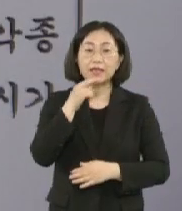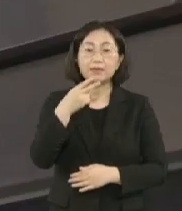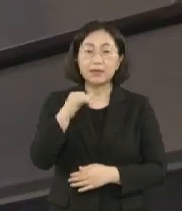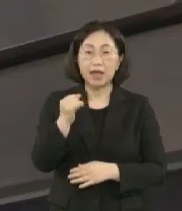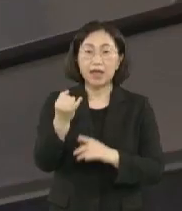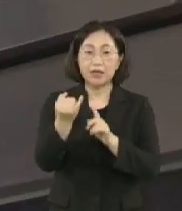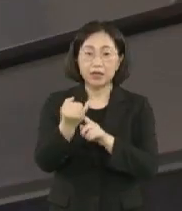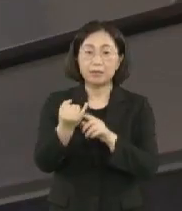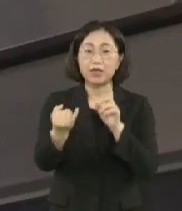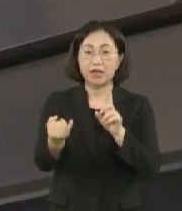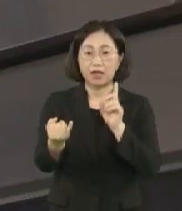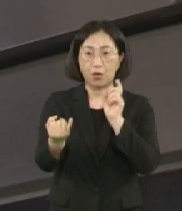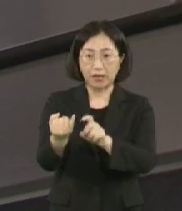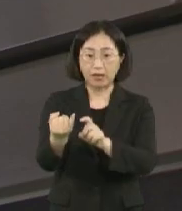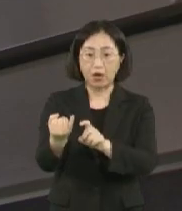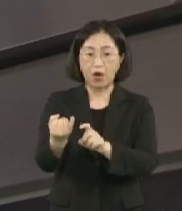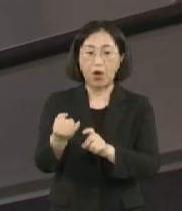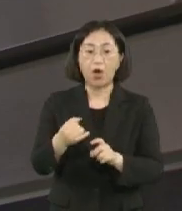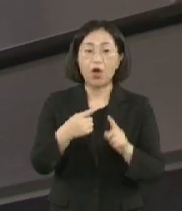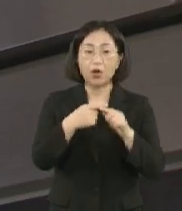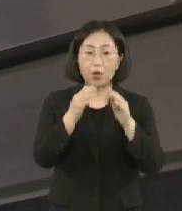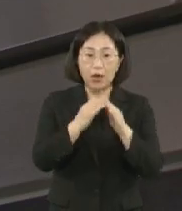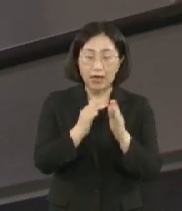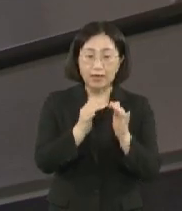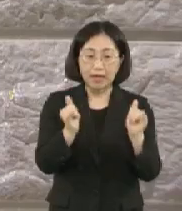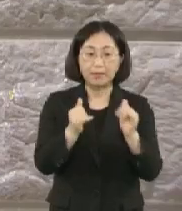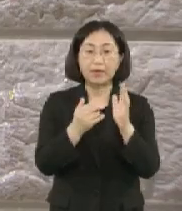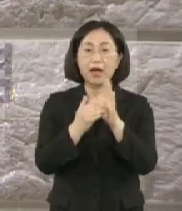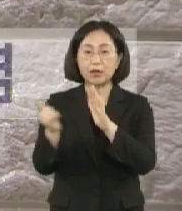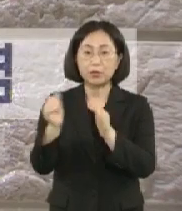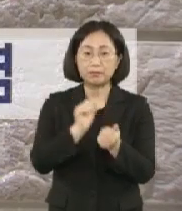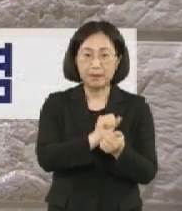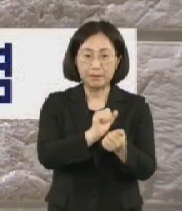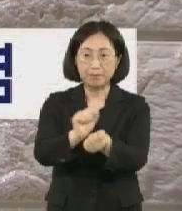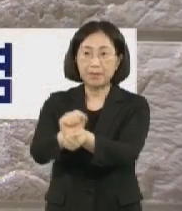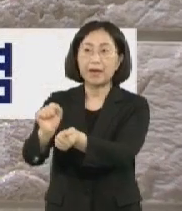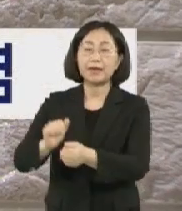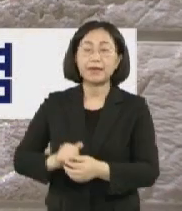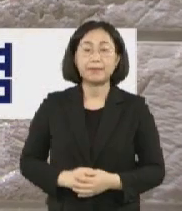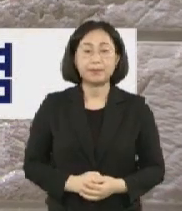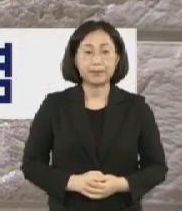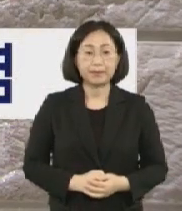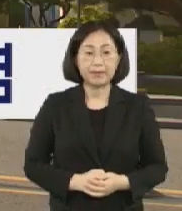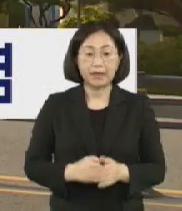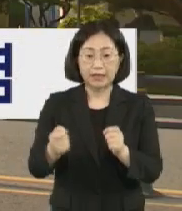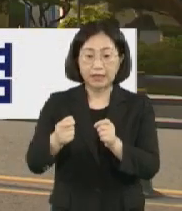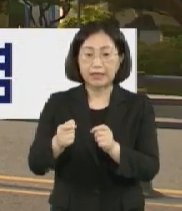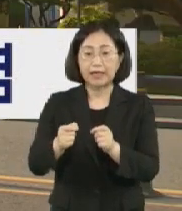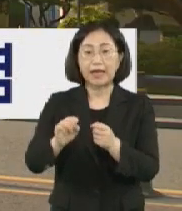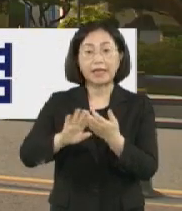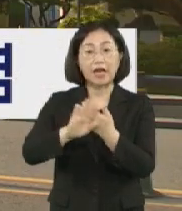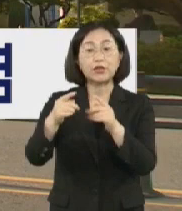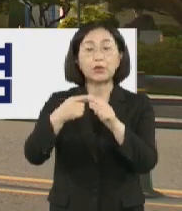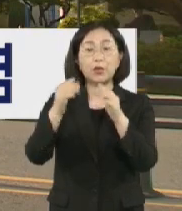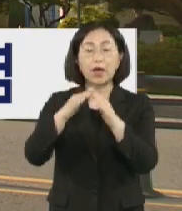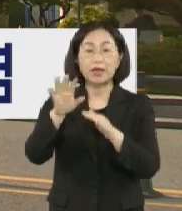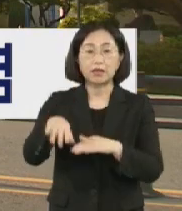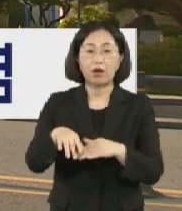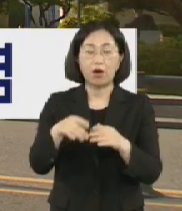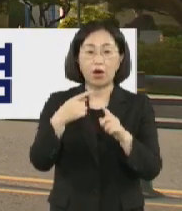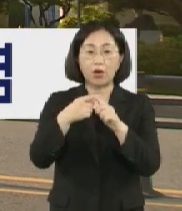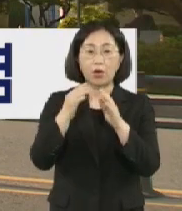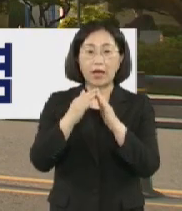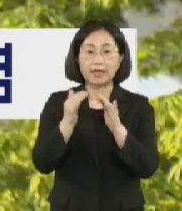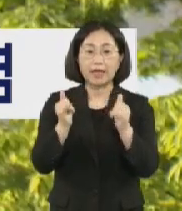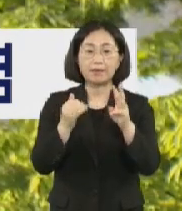명이 최초 감염된 데 이어 해당 교회의 교인과 가족 등으로 잇따라 확산된 겁니다. 인근의 또 다른 교회에서도 교인 3명이